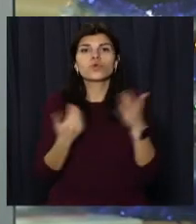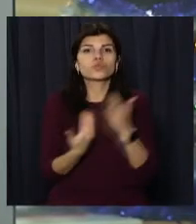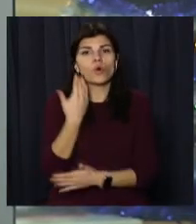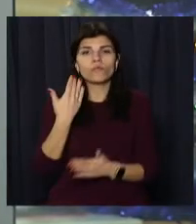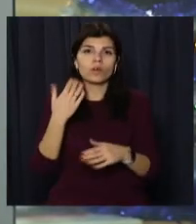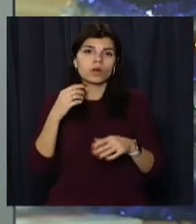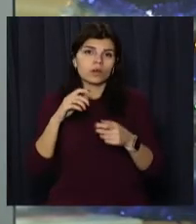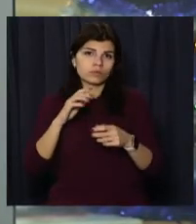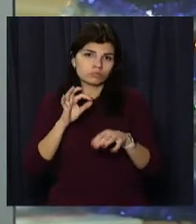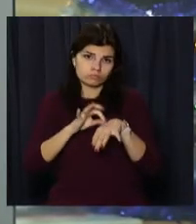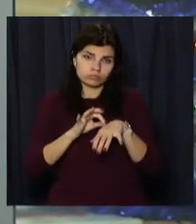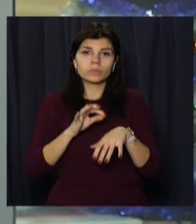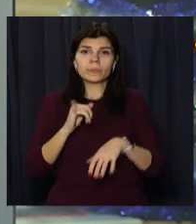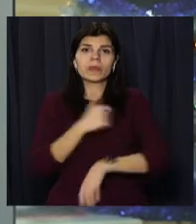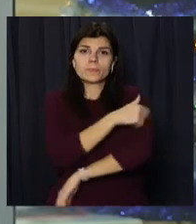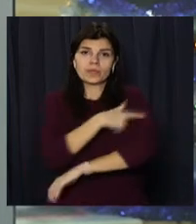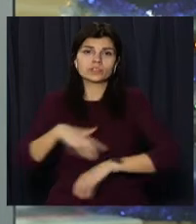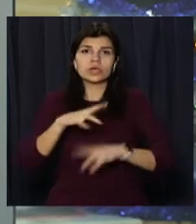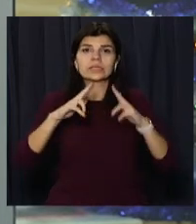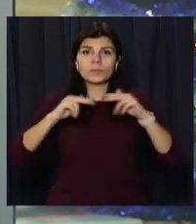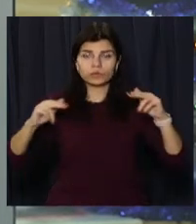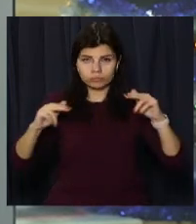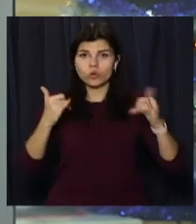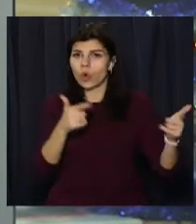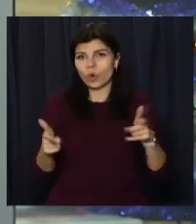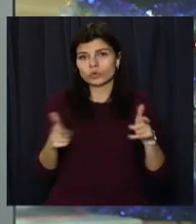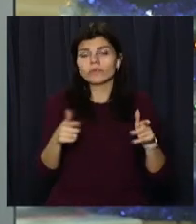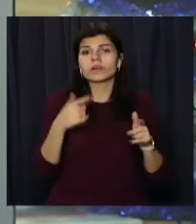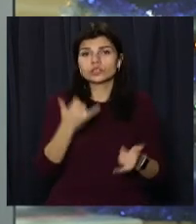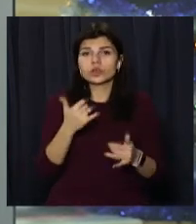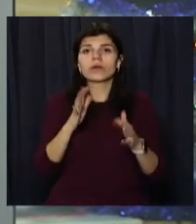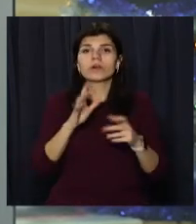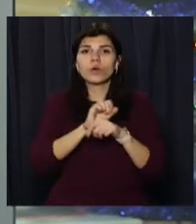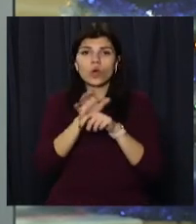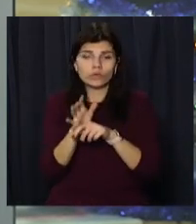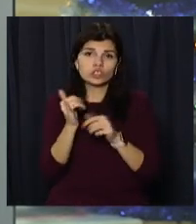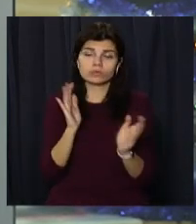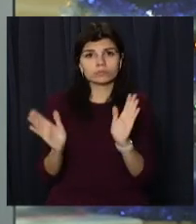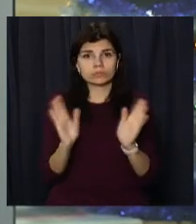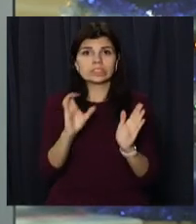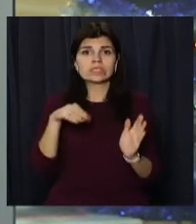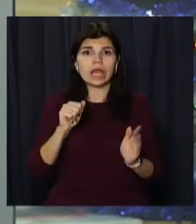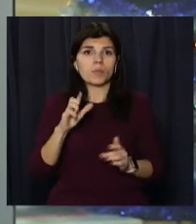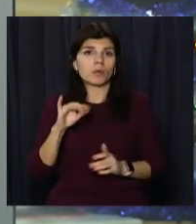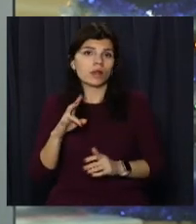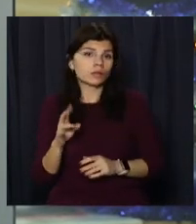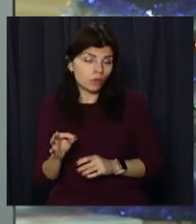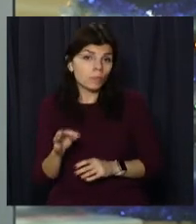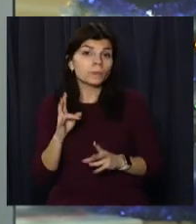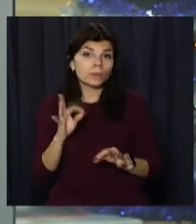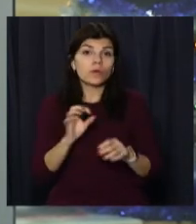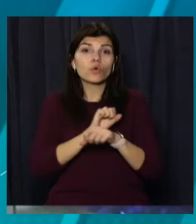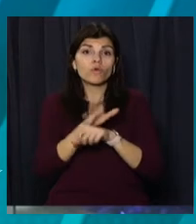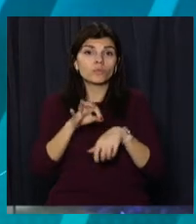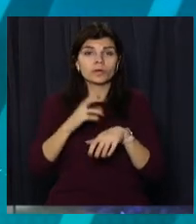система Дніпропетровщини. Хоча зараз ситуація з коронавірусом стабільна. За попередню добу в області на ковід захворіли 237